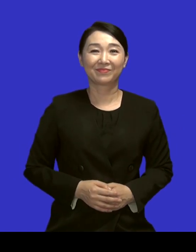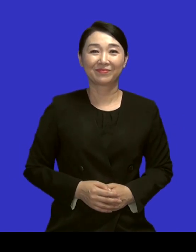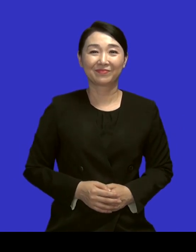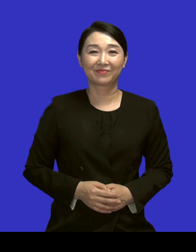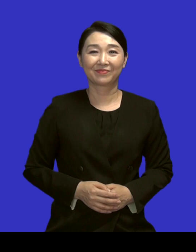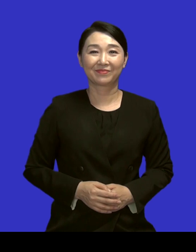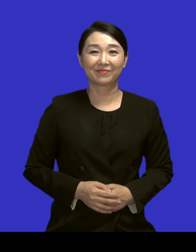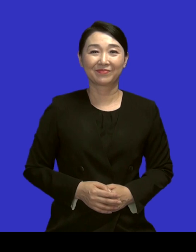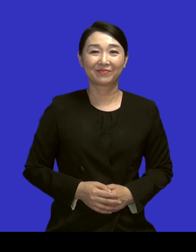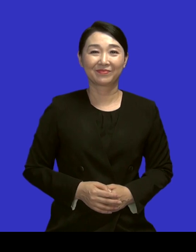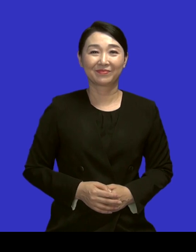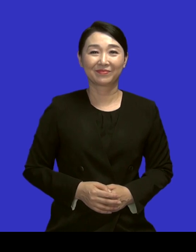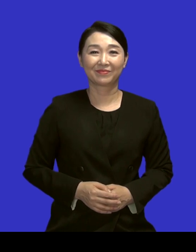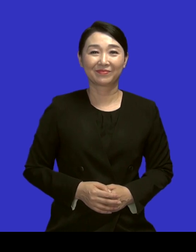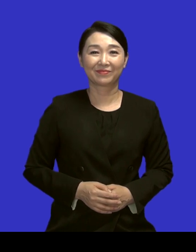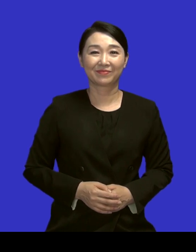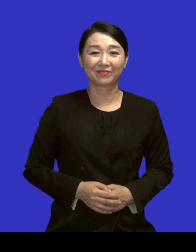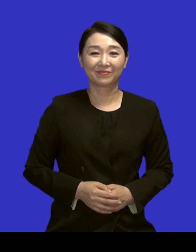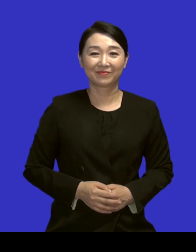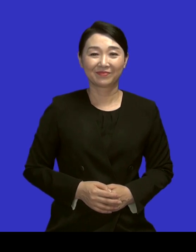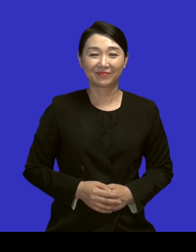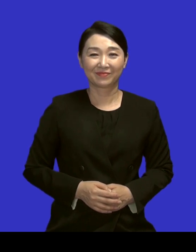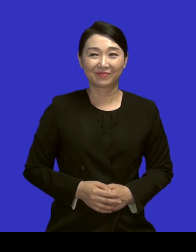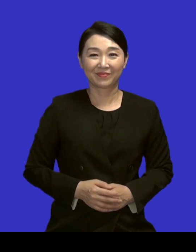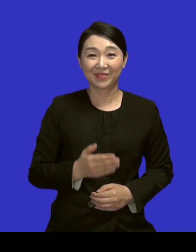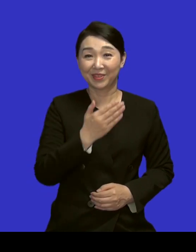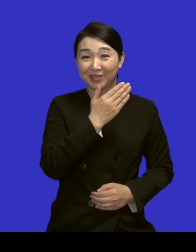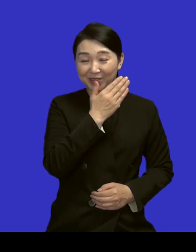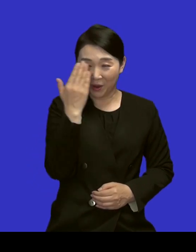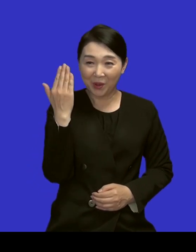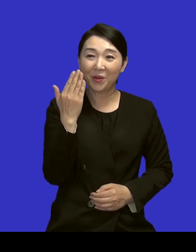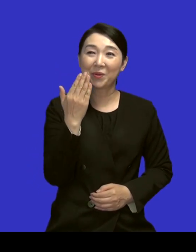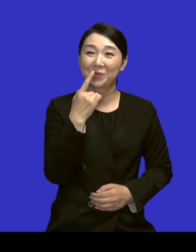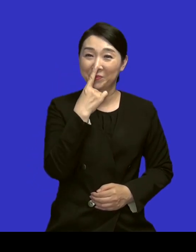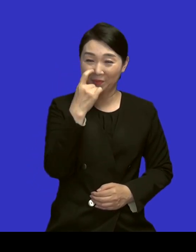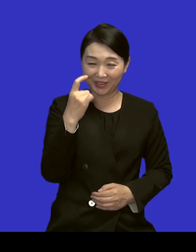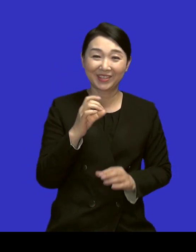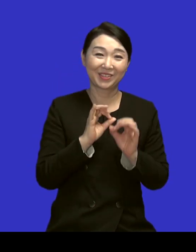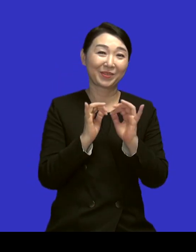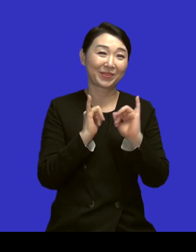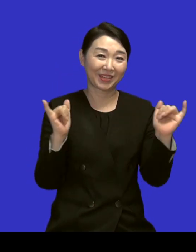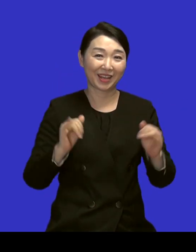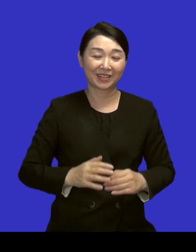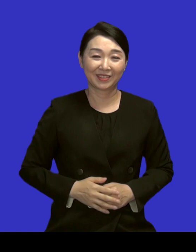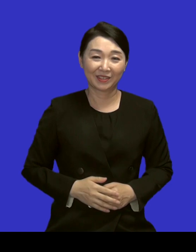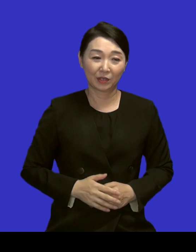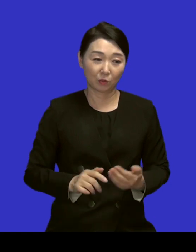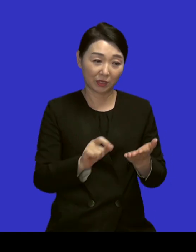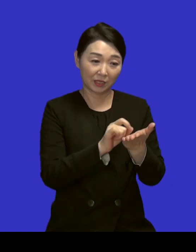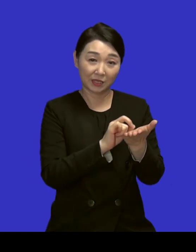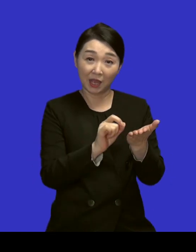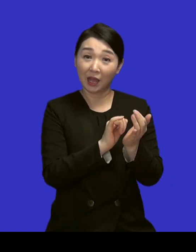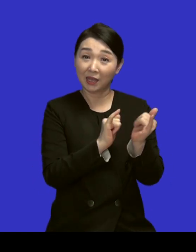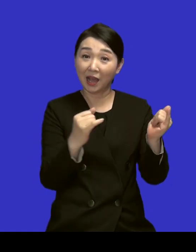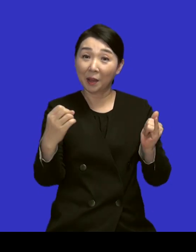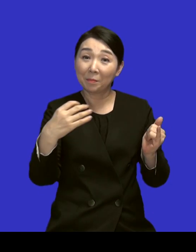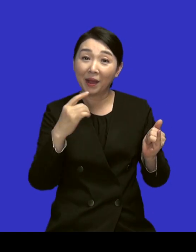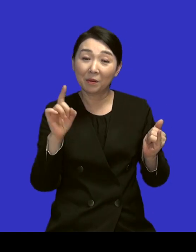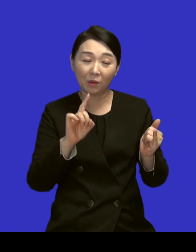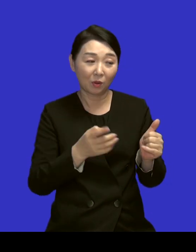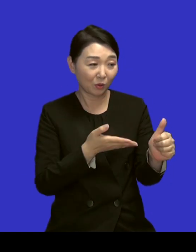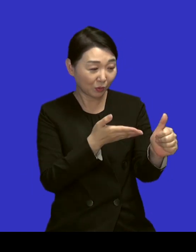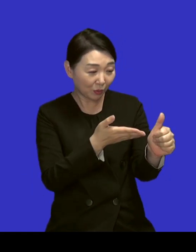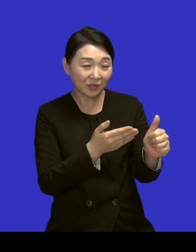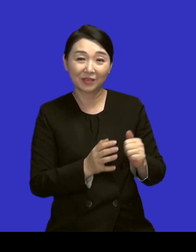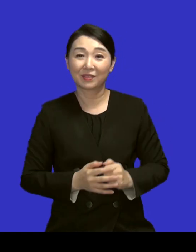네. 저 멋진 젊은 전도사님이라는데요. 아니, 우리 작가분한테 얘기 들어보니까 우리 전도사님 이